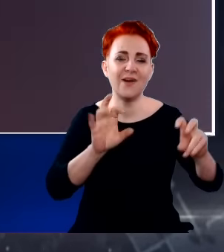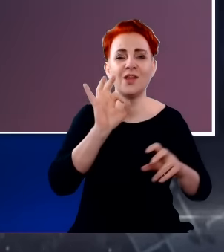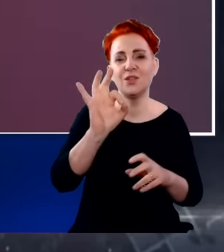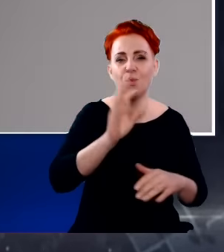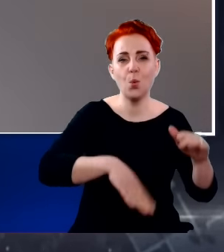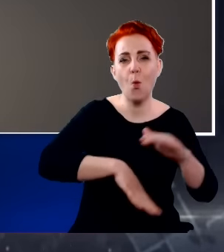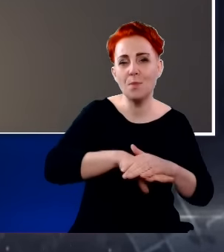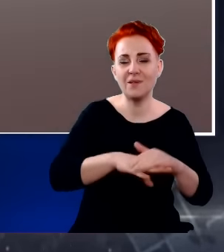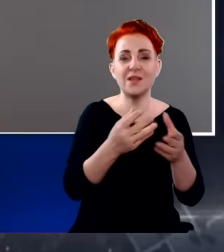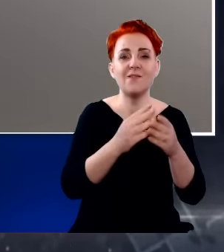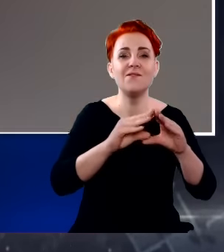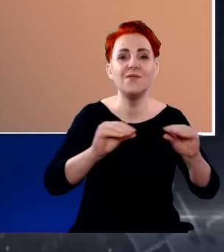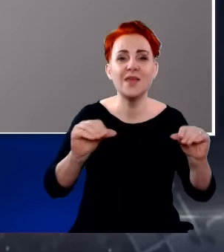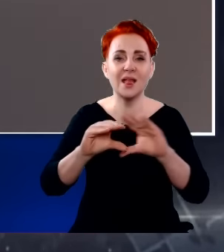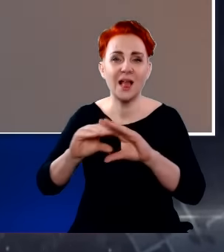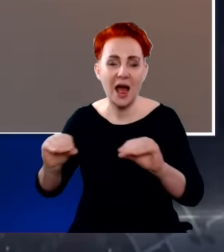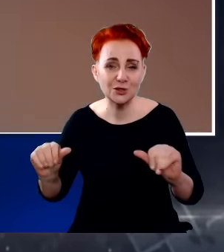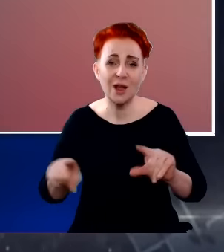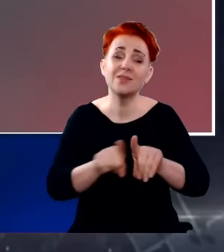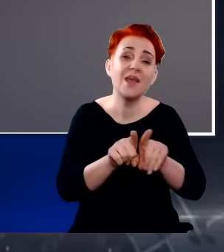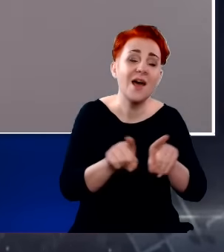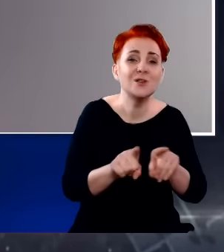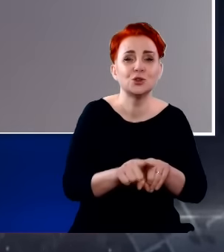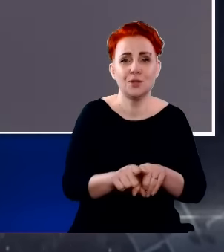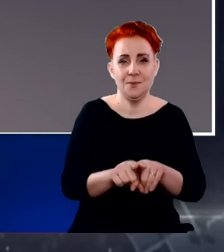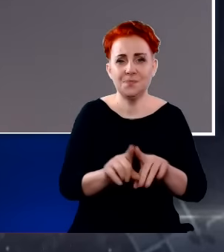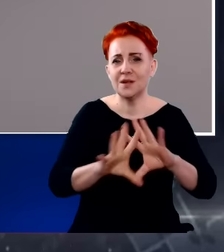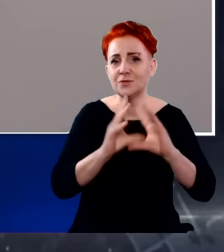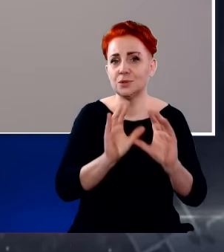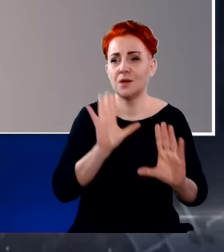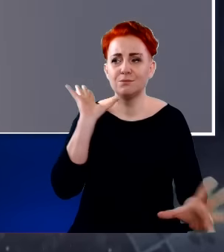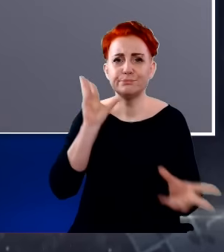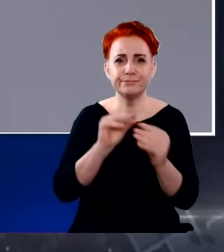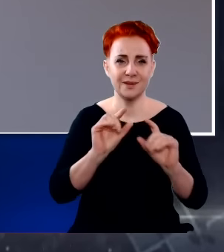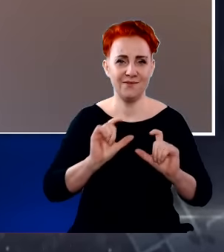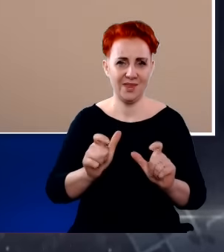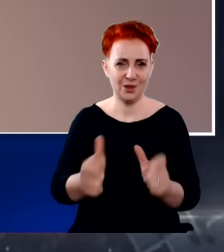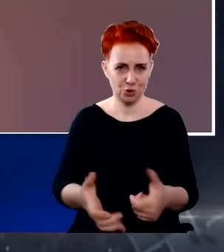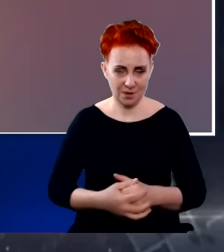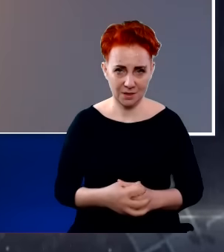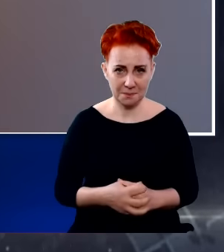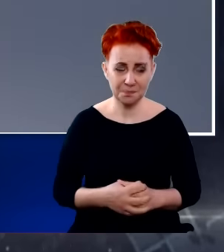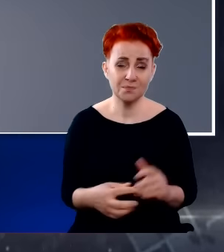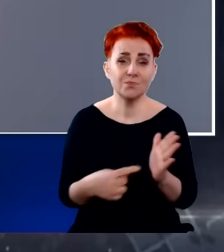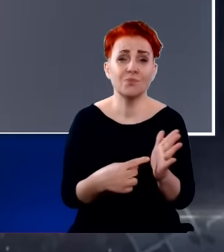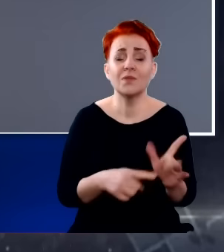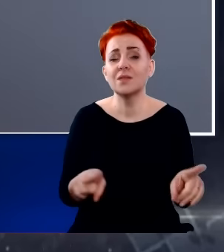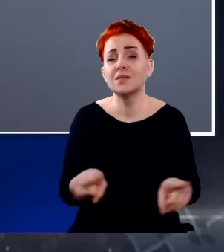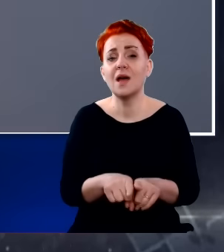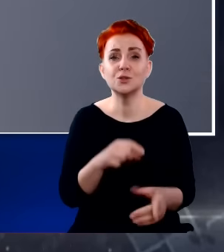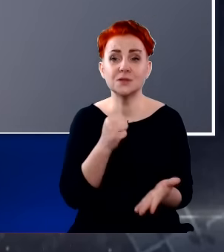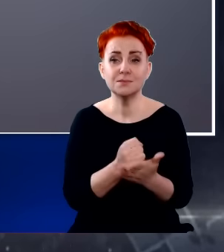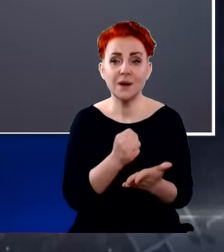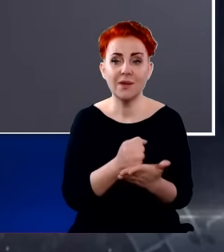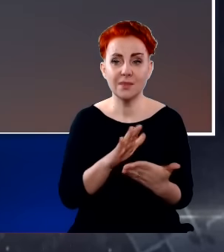mandatów i wszystkiego, co się wydarzyło. Ale to jest też sprawa, no